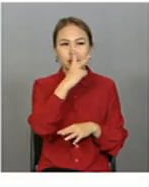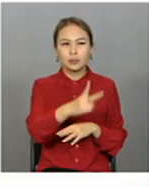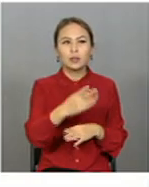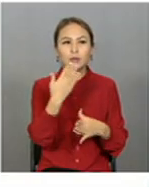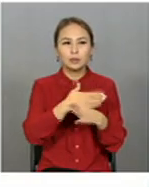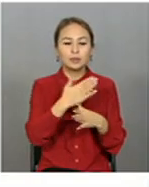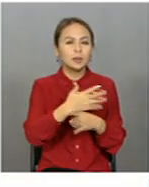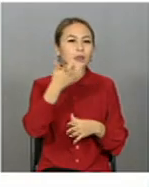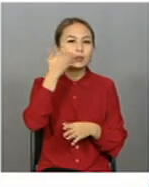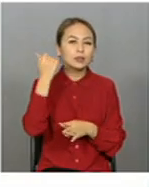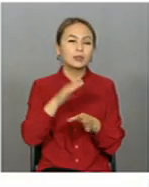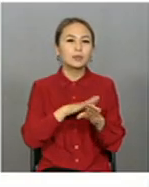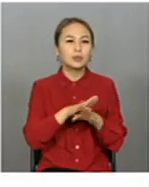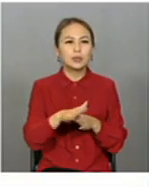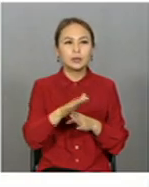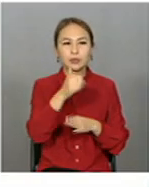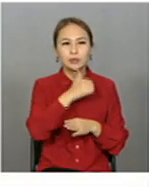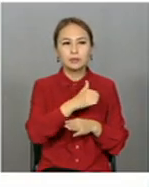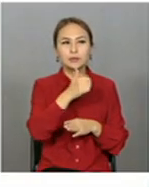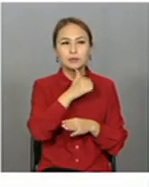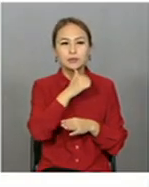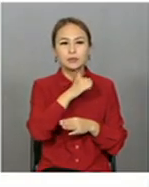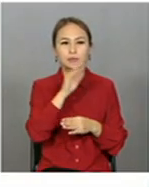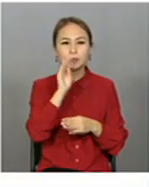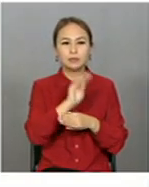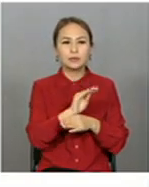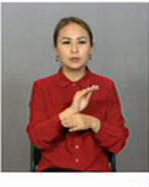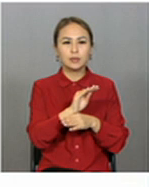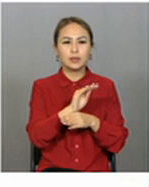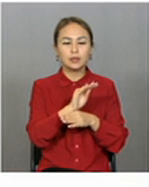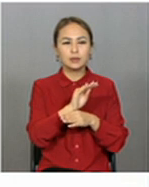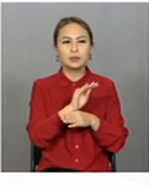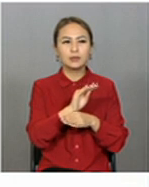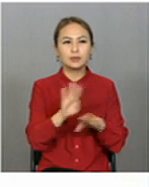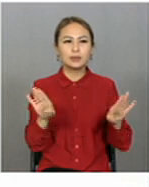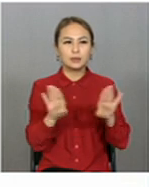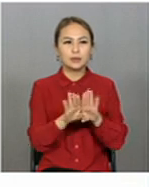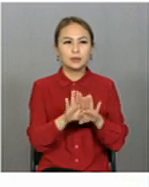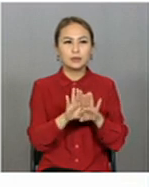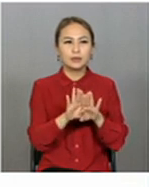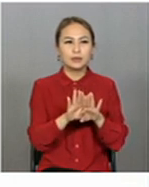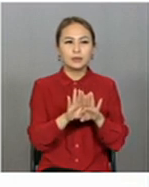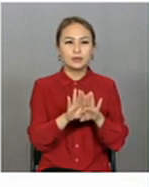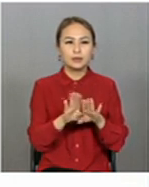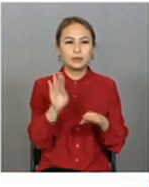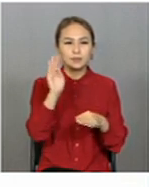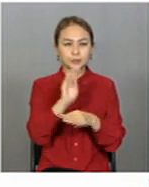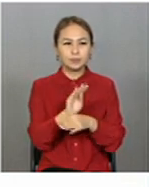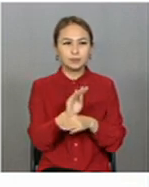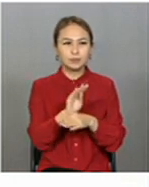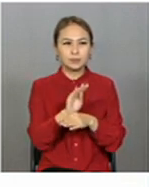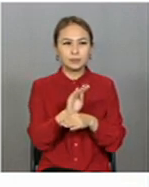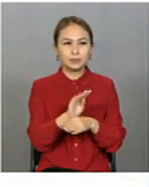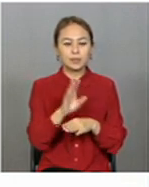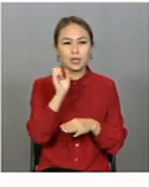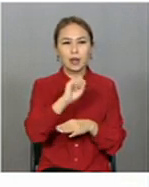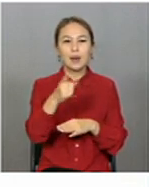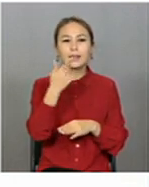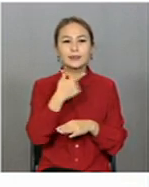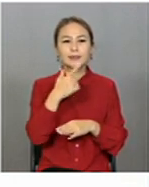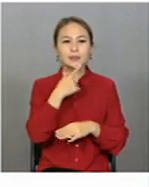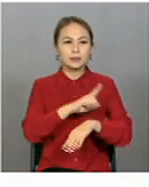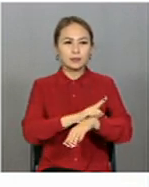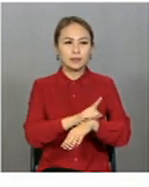көмегімен орындап көрейік. Сағаттың ең үлкен тілі минутты, кіші тілі сағатты, ал қызыл тілі